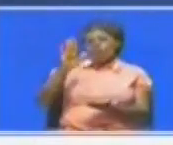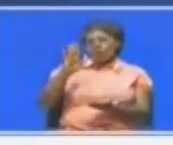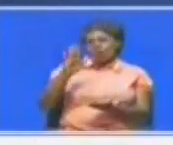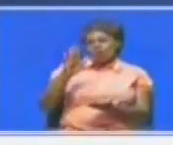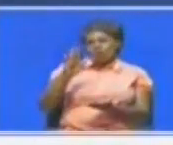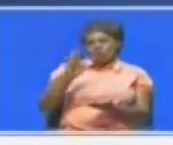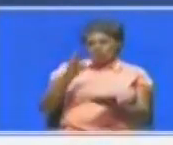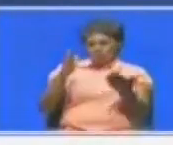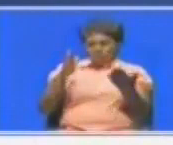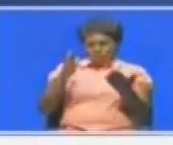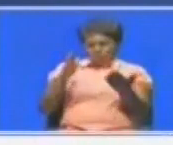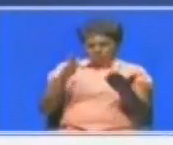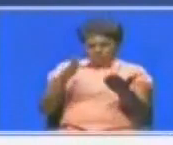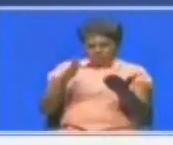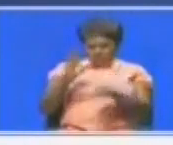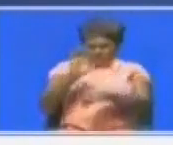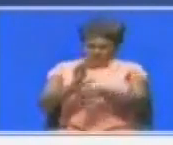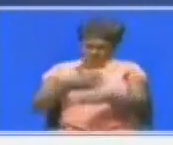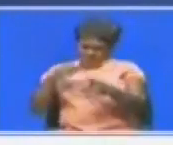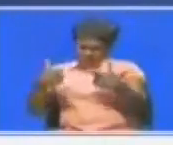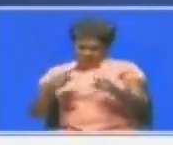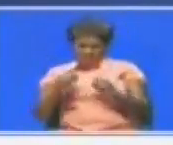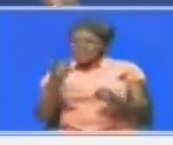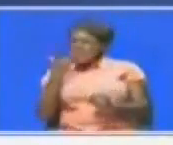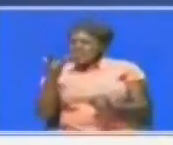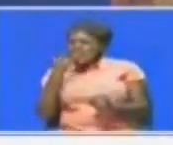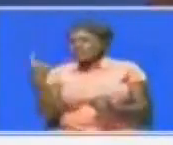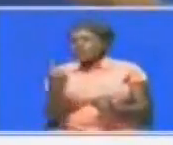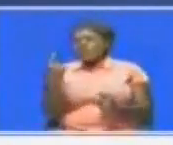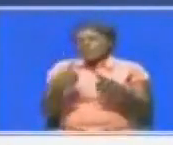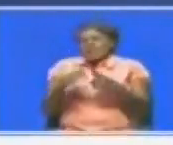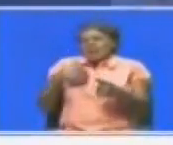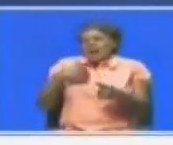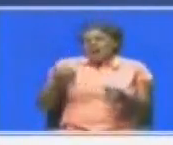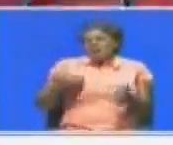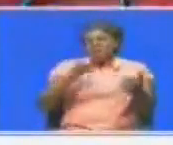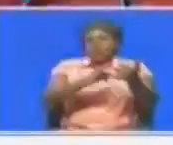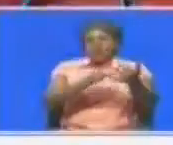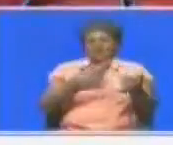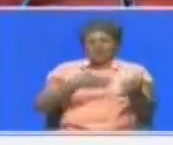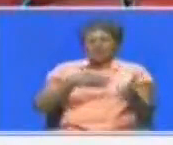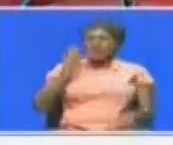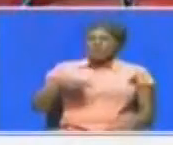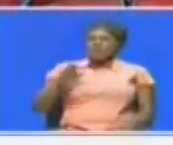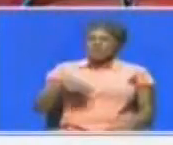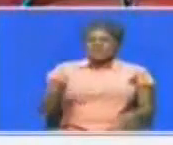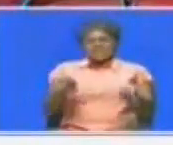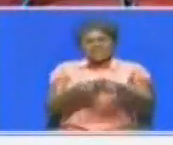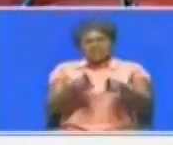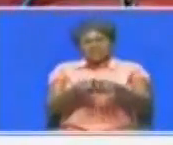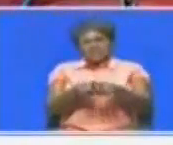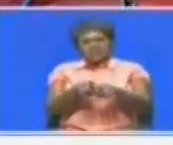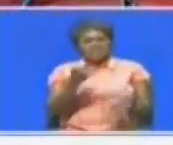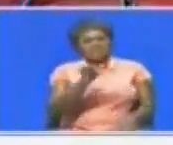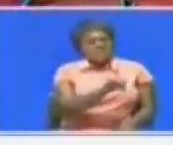dini yangu hainruhusu kuoa. Kwa hivyo acha nionje onje, lakini bado niko na nani? Na mke wangu. Na pia wanawake siku hizi wamechacharika,